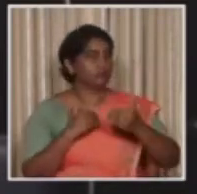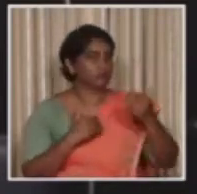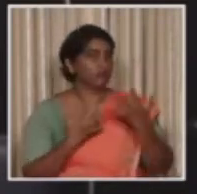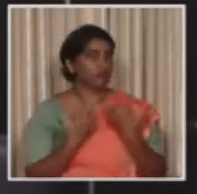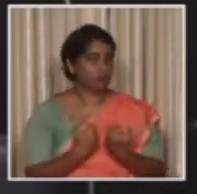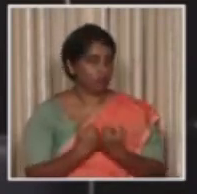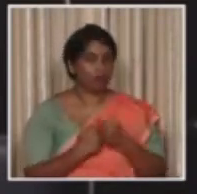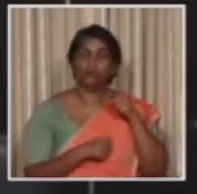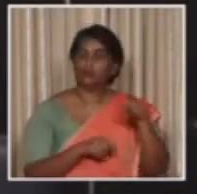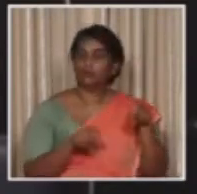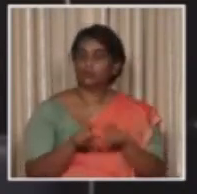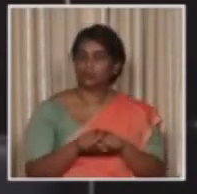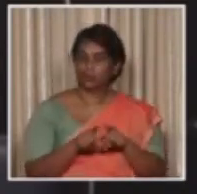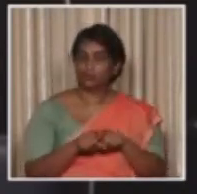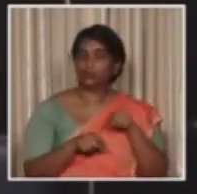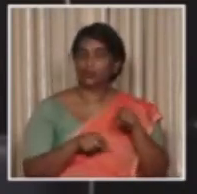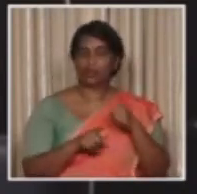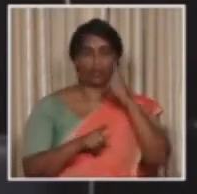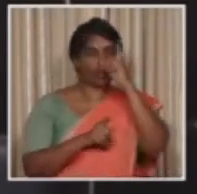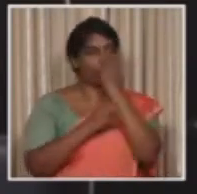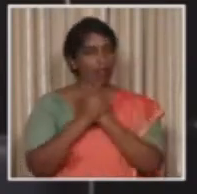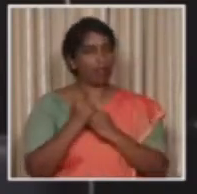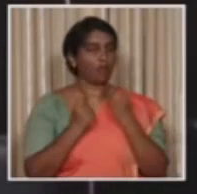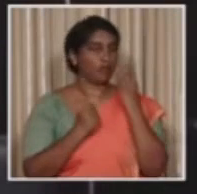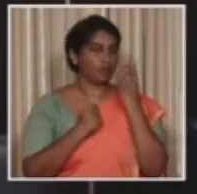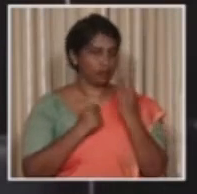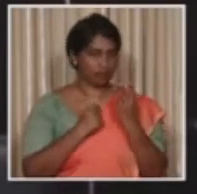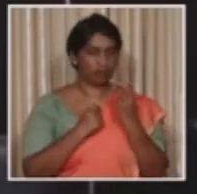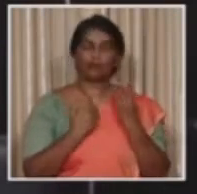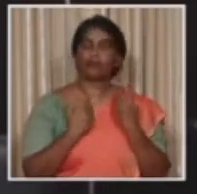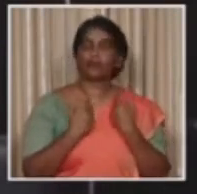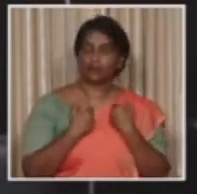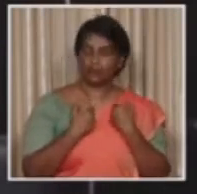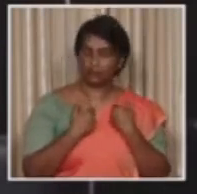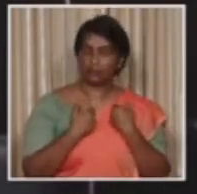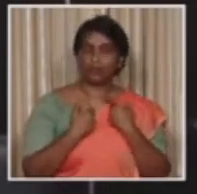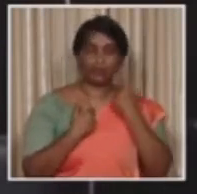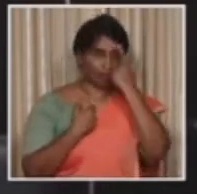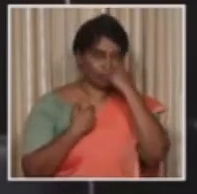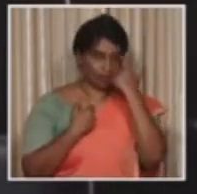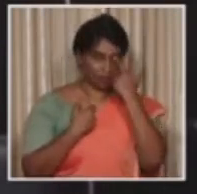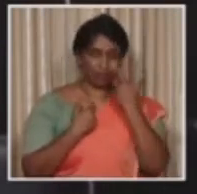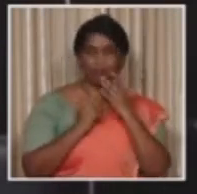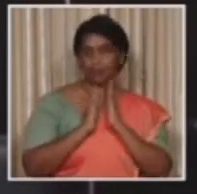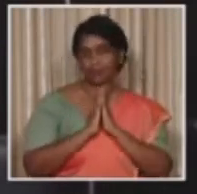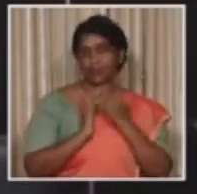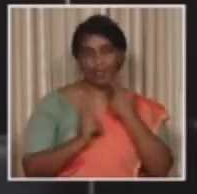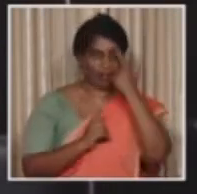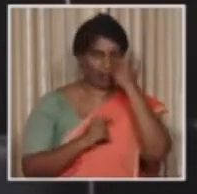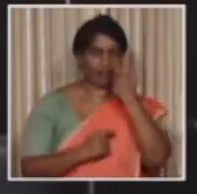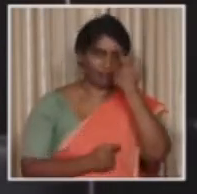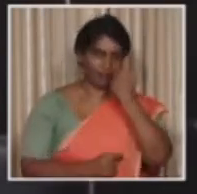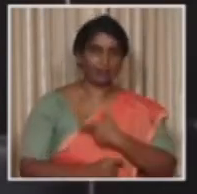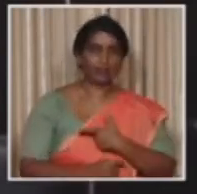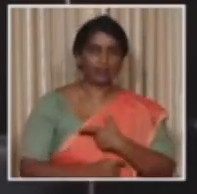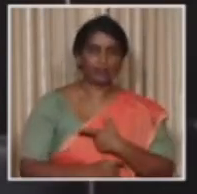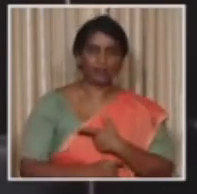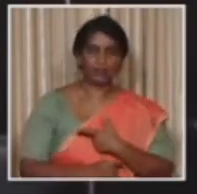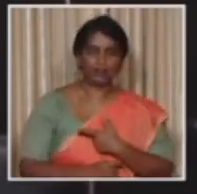තැන. ඒ වගේම මේ ආගම් තුන ගත්තහම මම කතෝලික භක්තිකයෙක් හැටියට අපේ